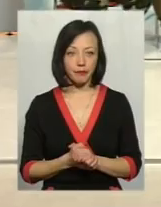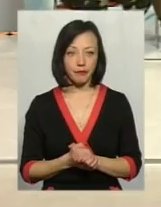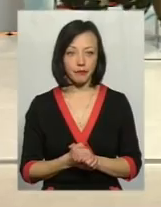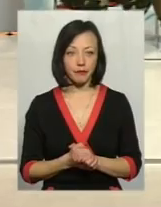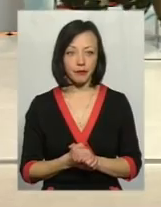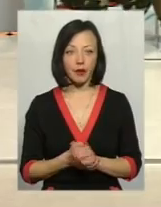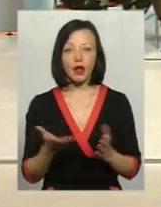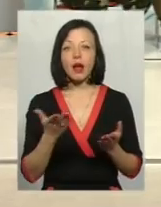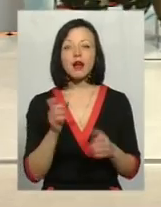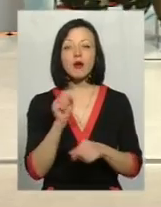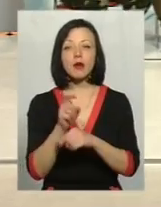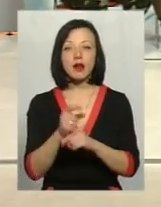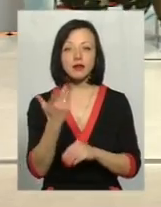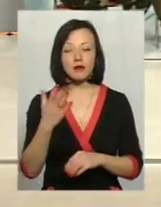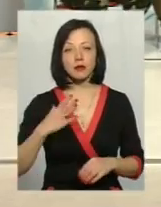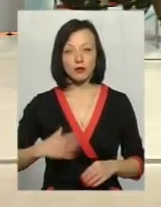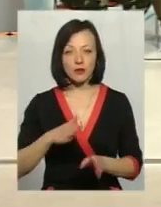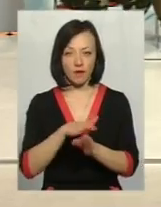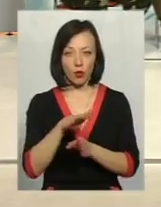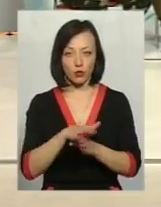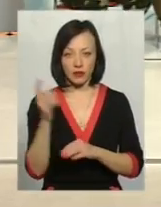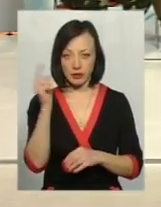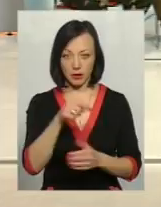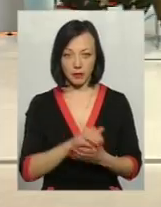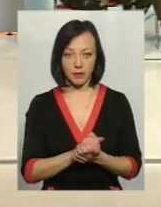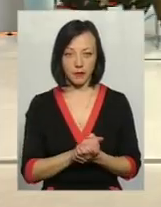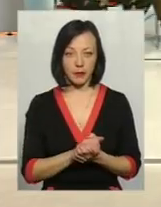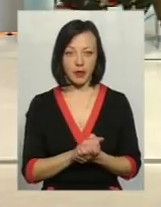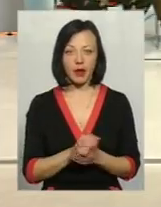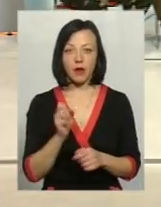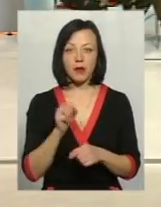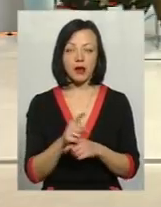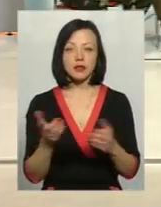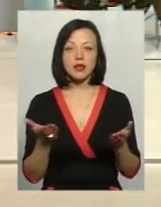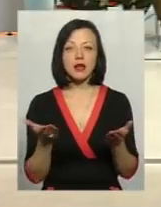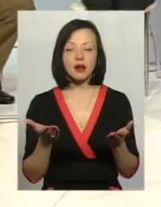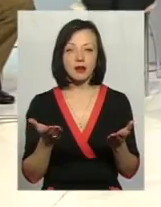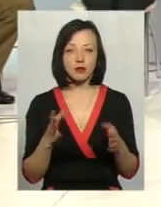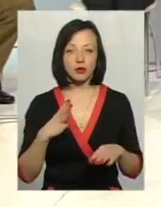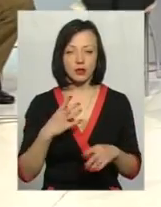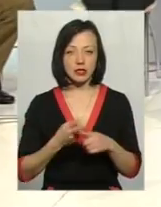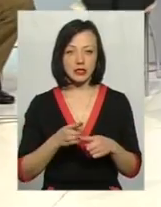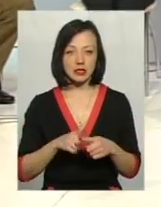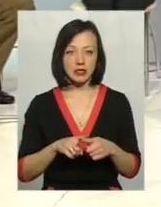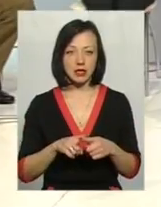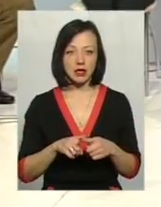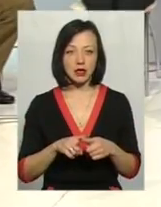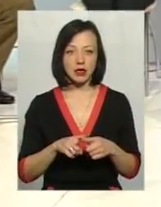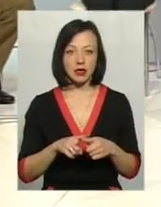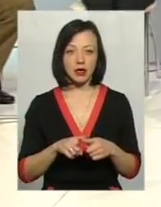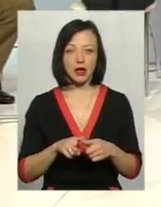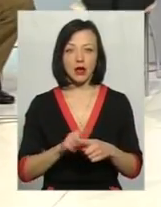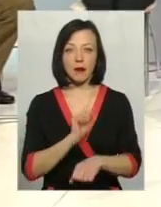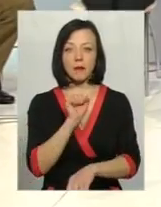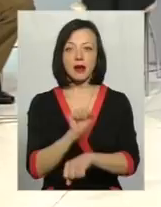Які операції доводилось вам виконувати там? Ну, операції які були? Операції – це перекрити путі